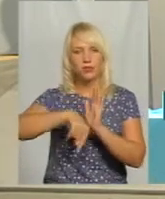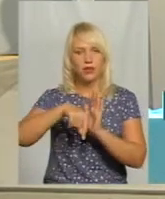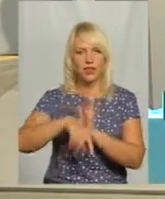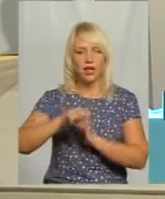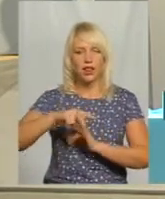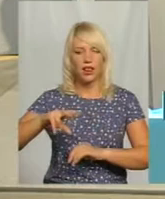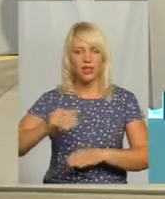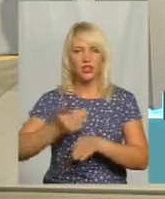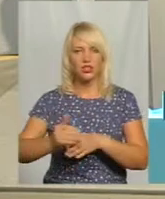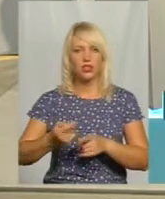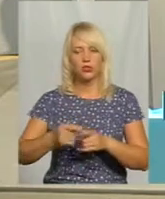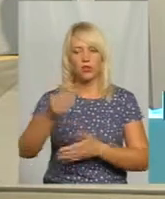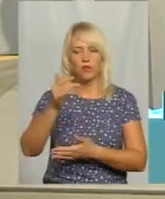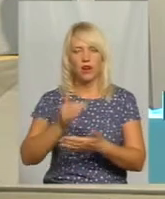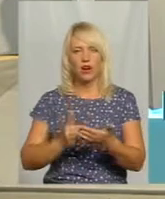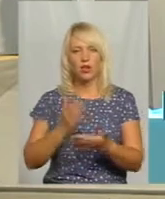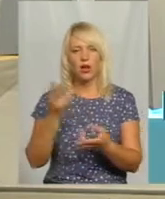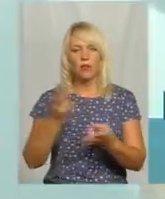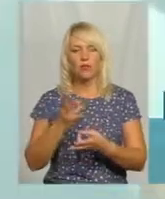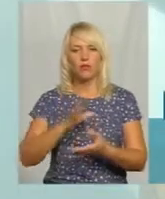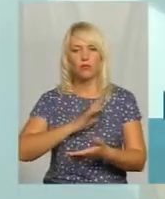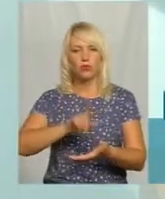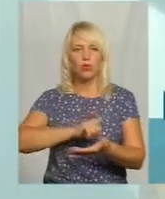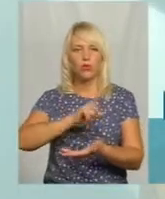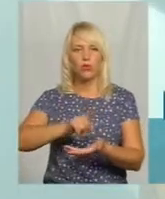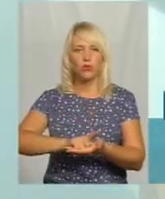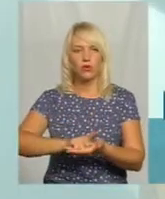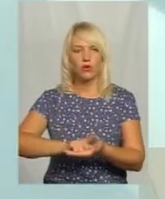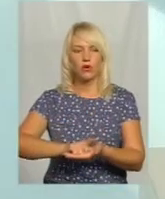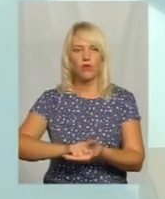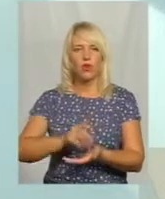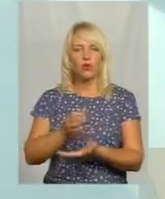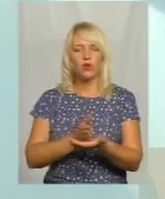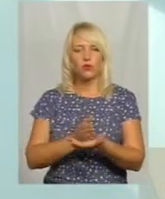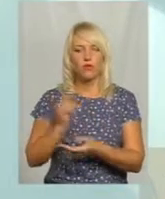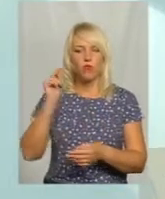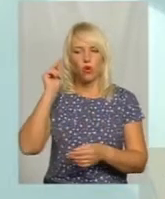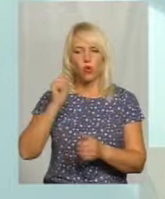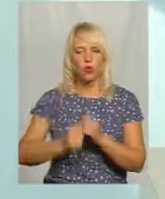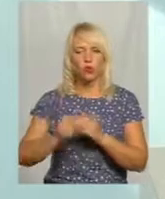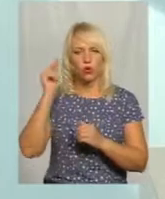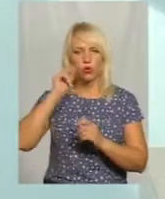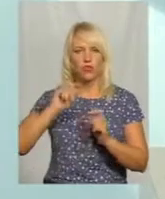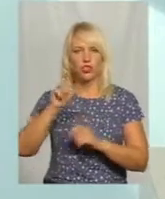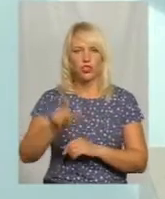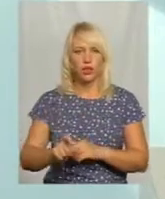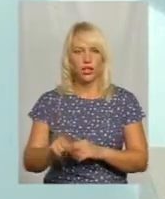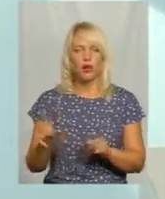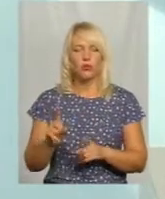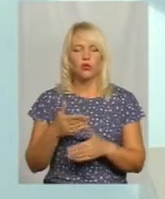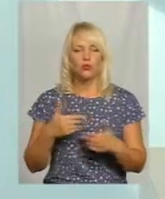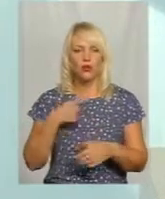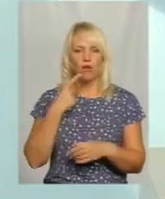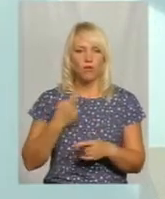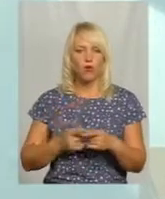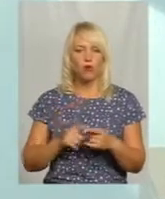але частина цього переліку вона має бути обов'язково в послуговуванні кожного вчителя. Про що ми говоримо? Ми